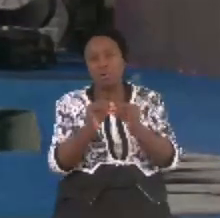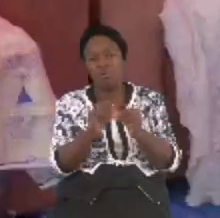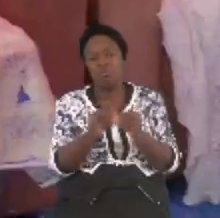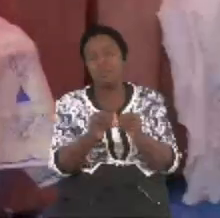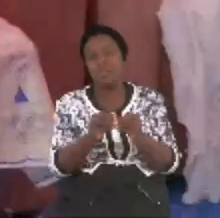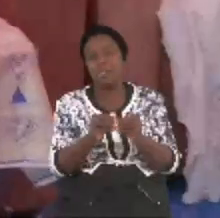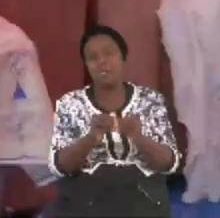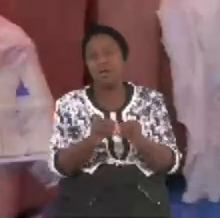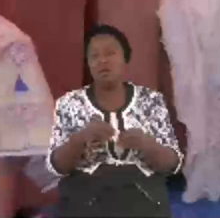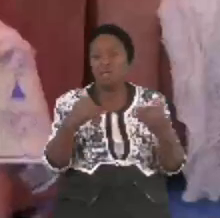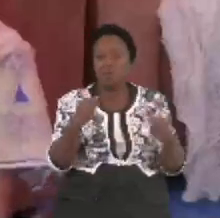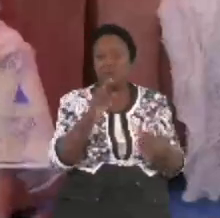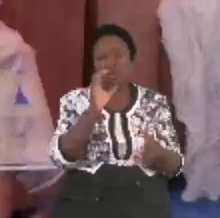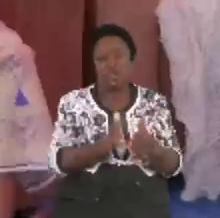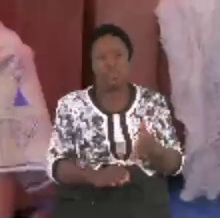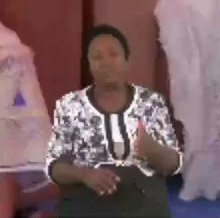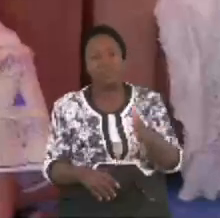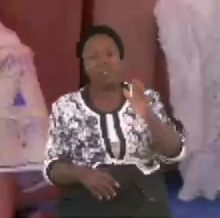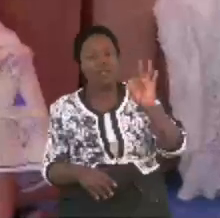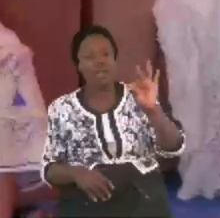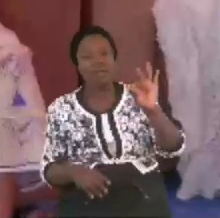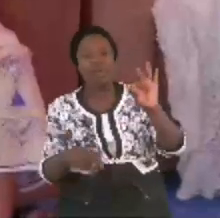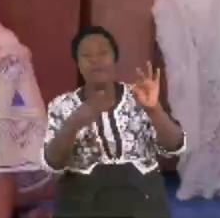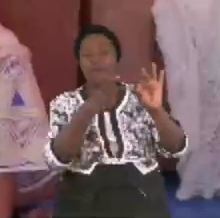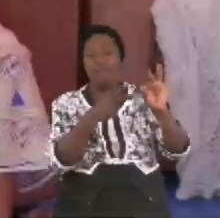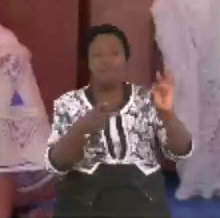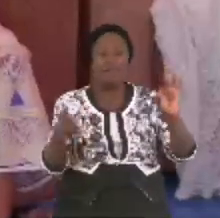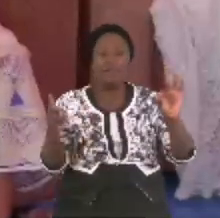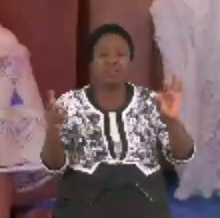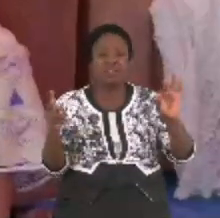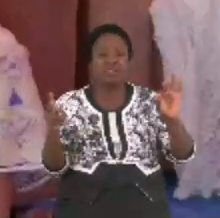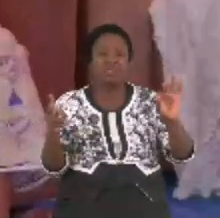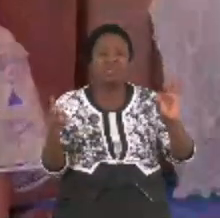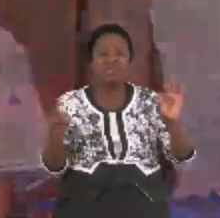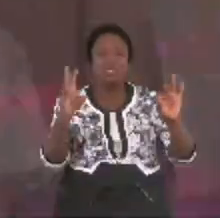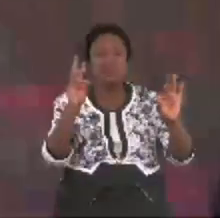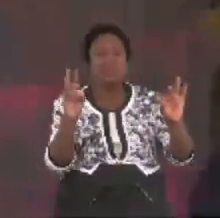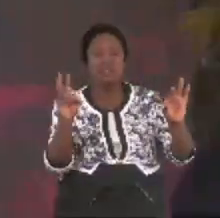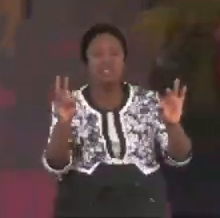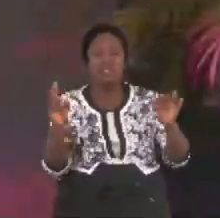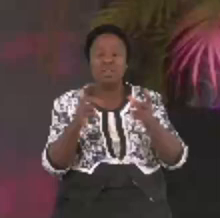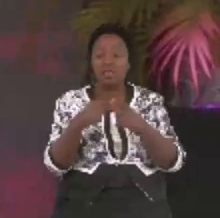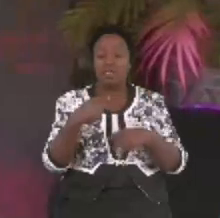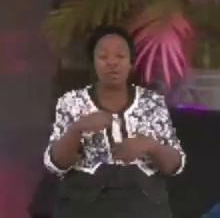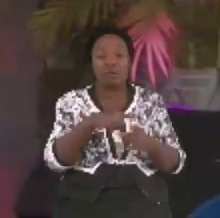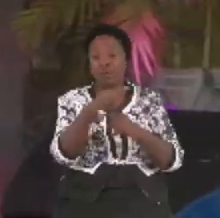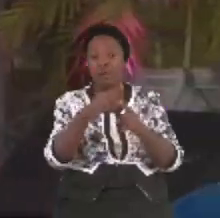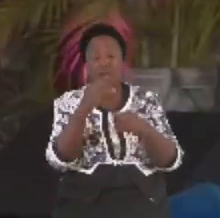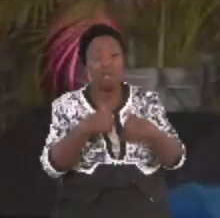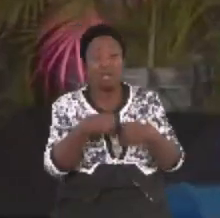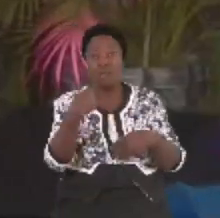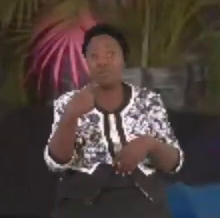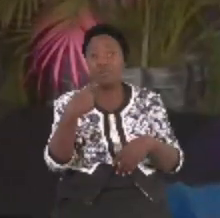Chapitre 9, verset 6. Chapitre 9, verset 6. Après avoir dit cela,